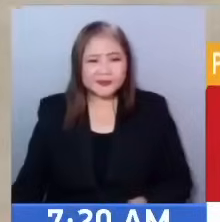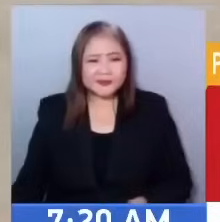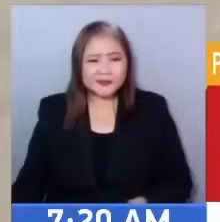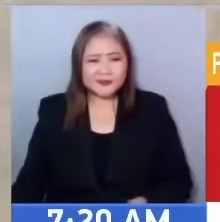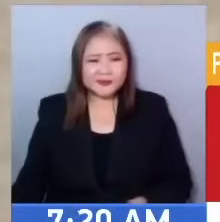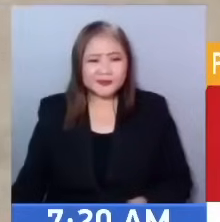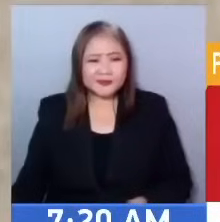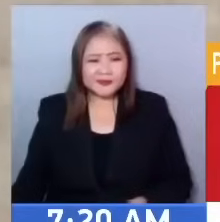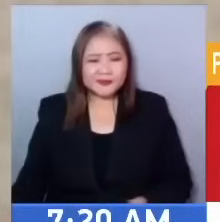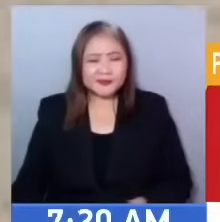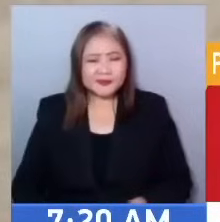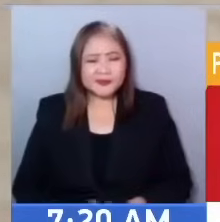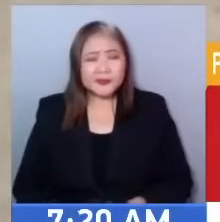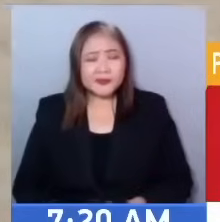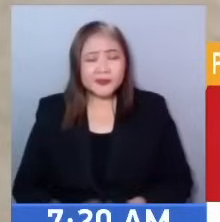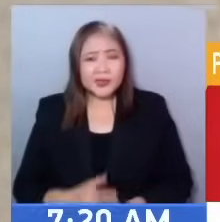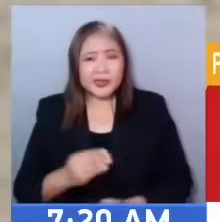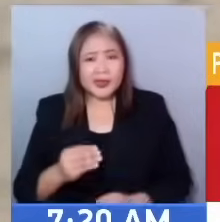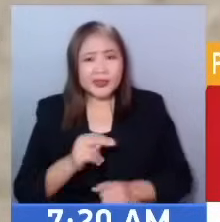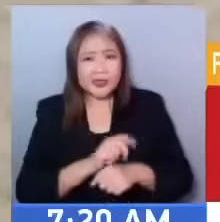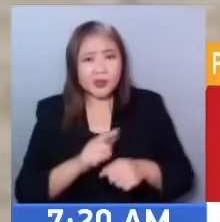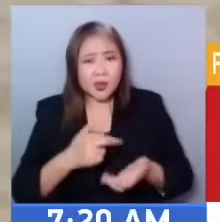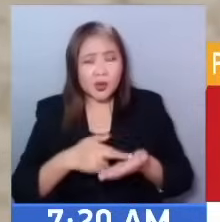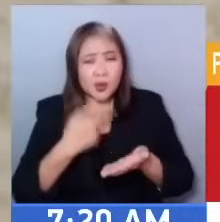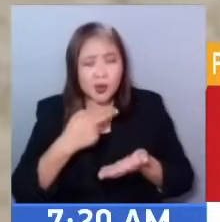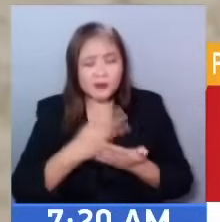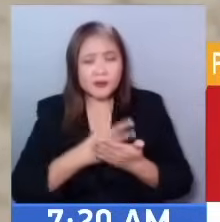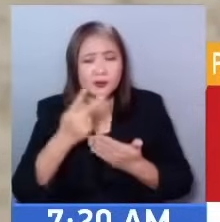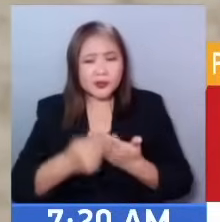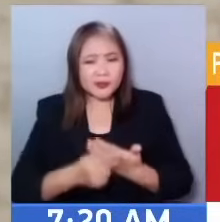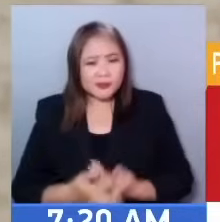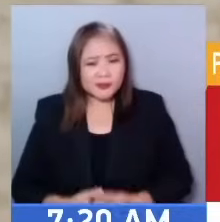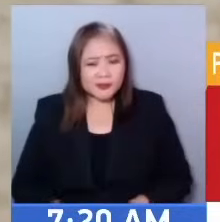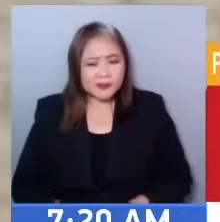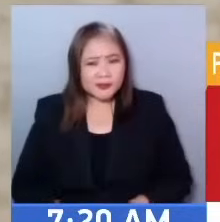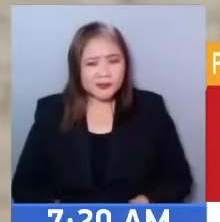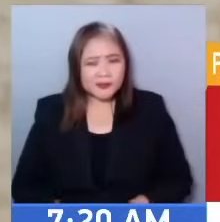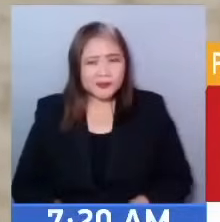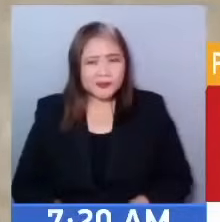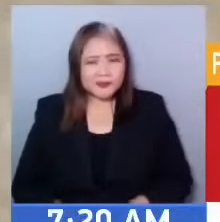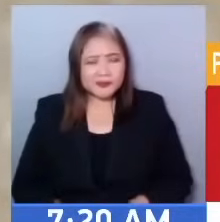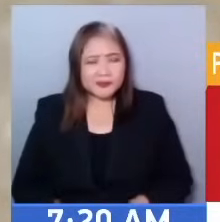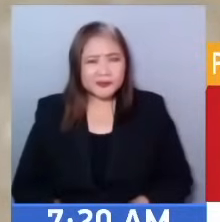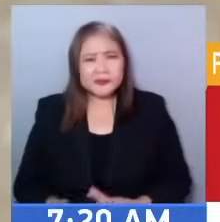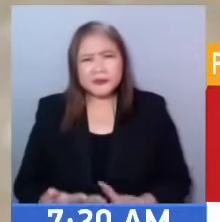RTL at saka National Rice Program. So, ang range is